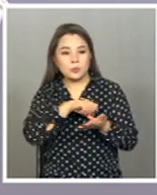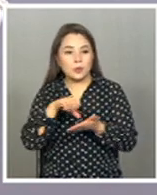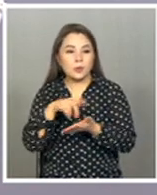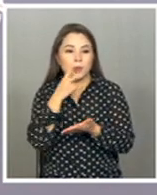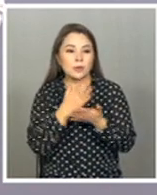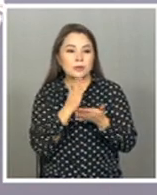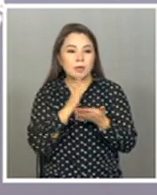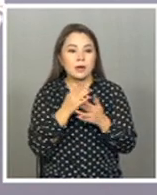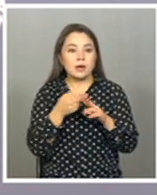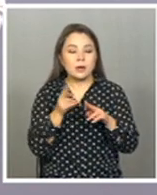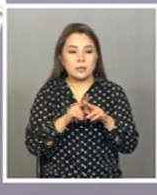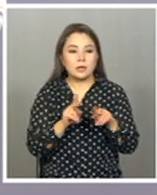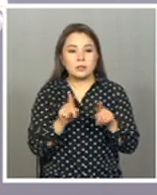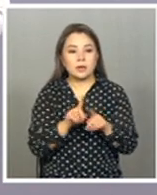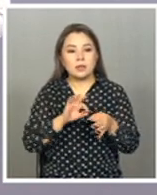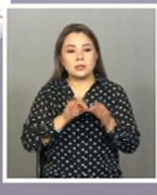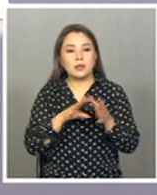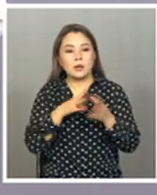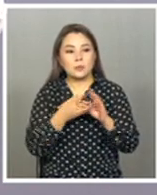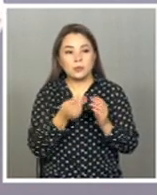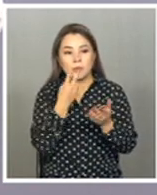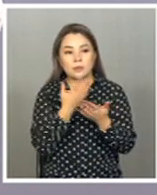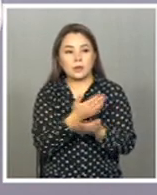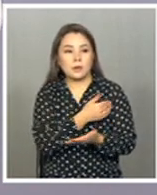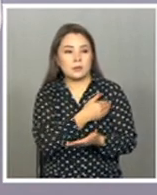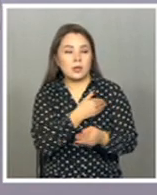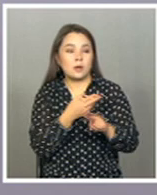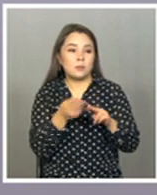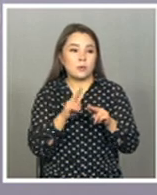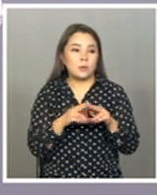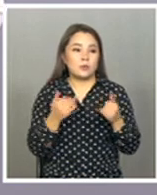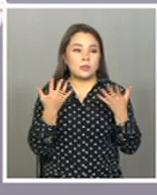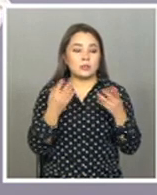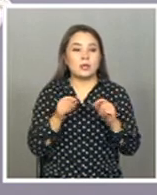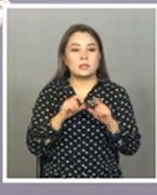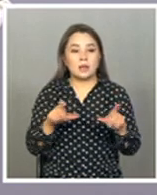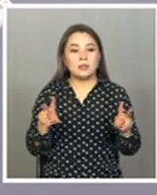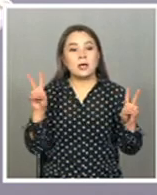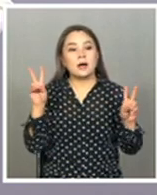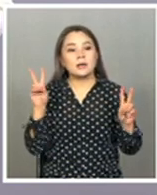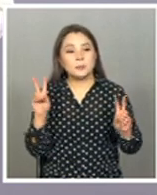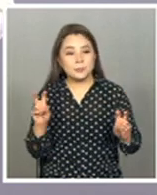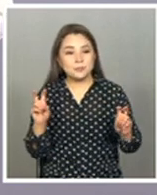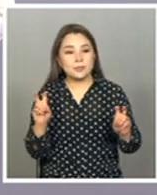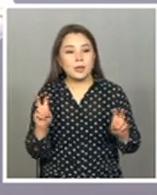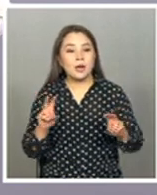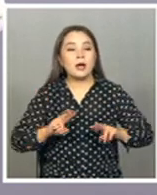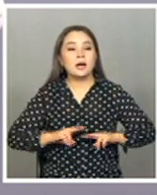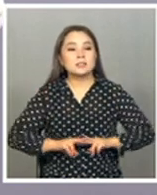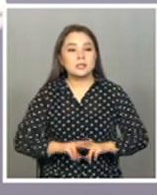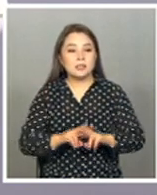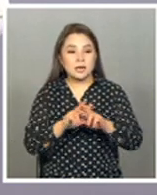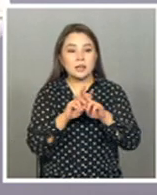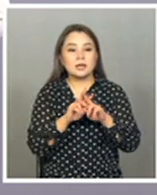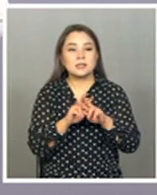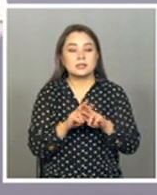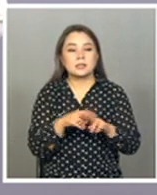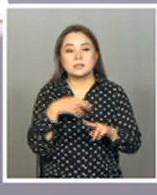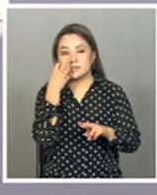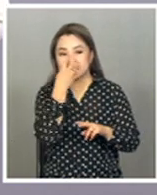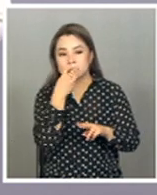сабағымыз осы жайында болмақ. Ендеше бүгінгі сабағымыздың тақырыбы Астана циркі. Бүгінгі